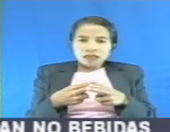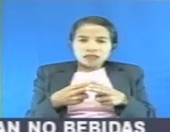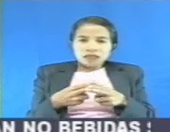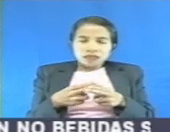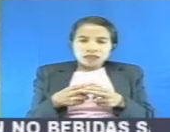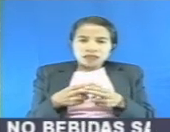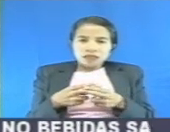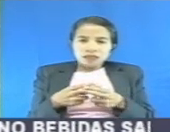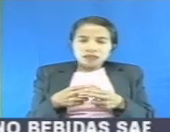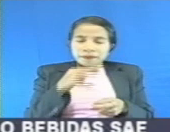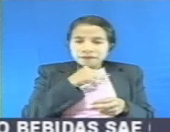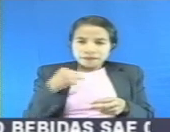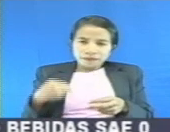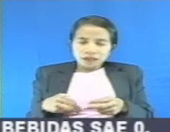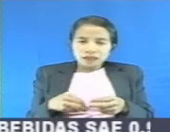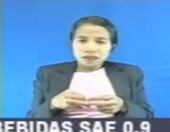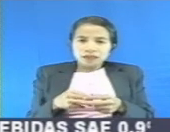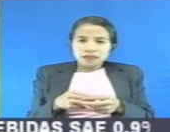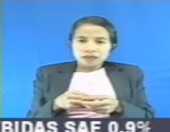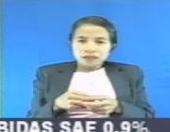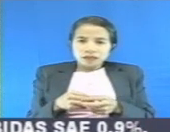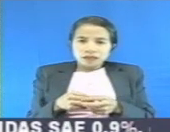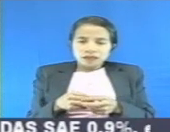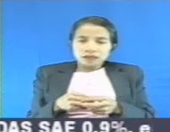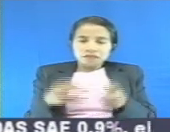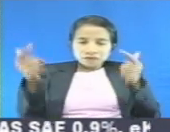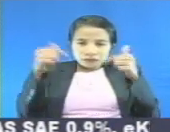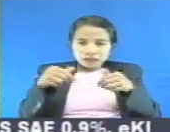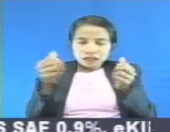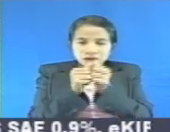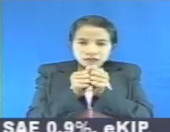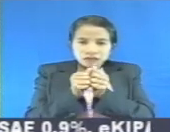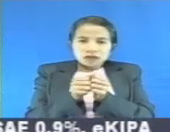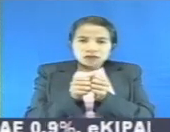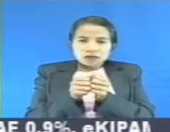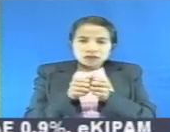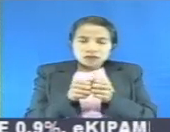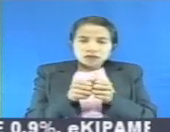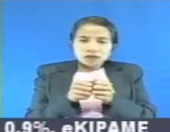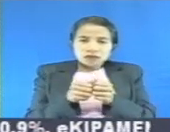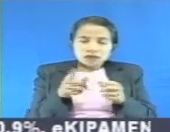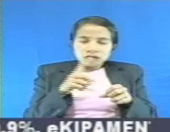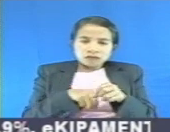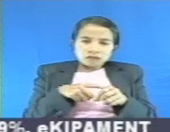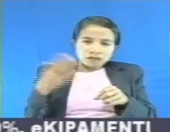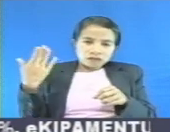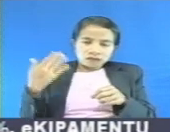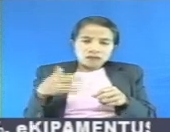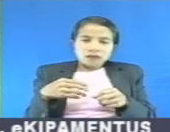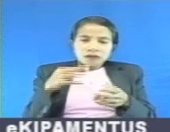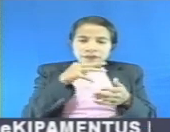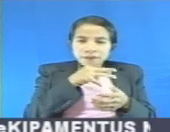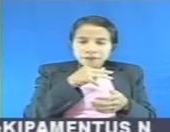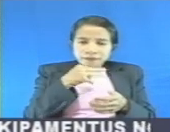ne Madre Felixia bolon Madre Botam mai bahamutuk batas tempo liba Madre